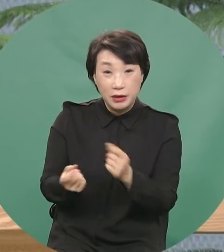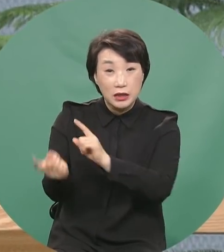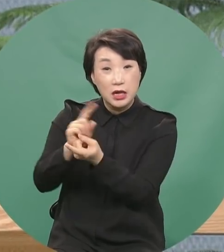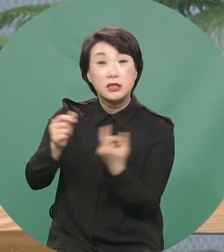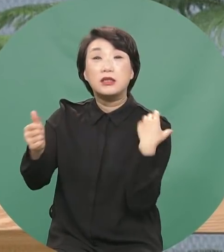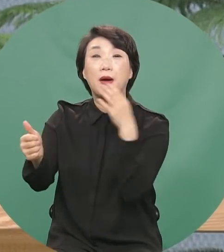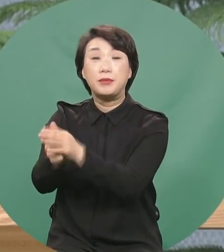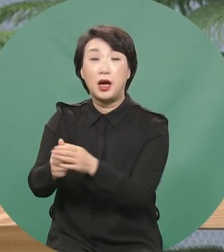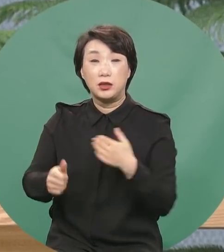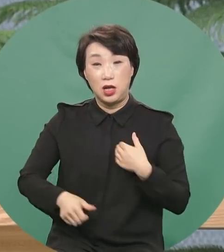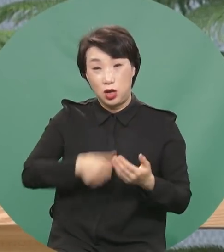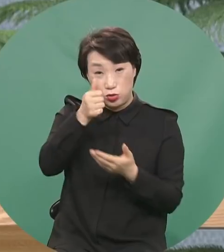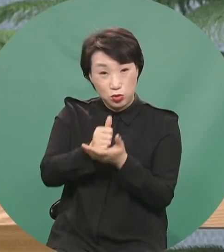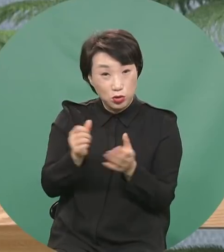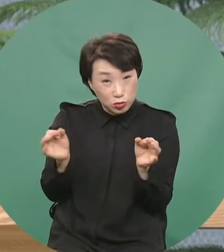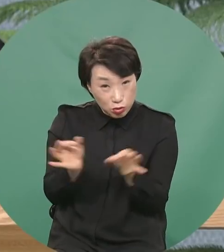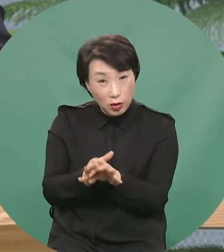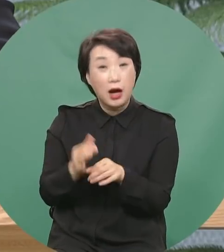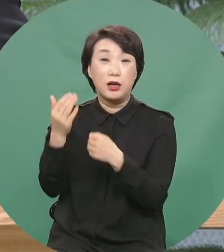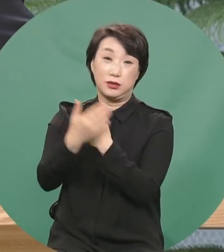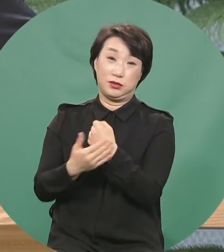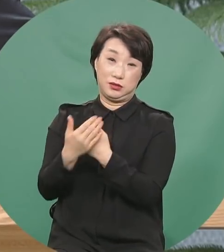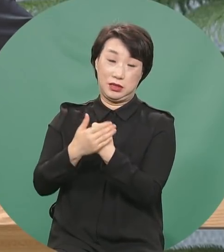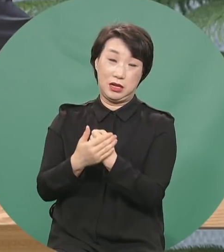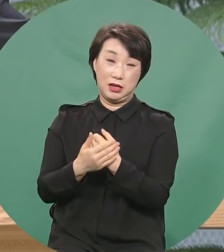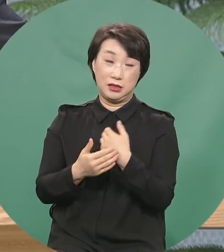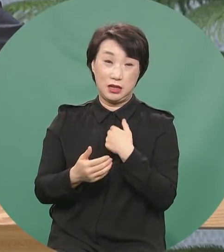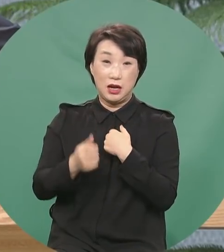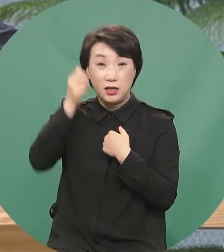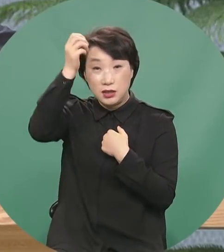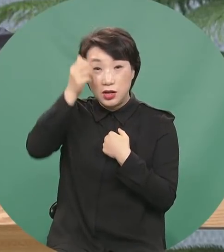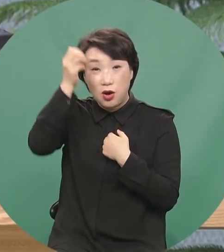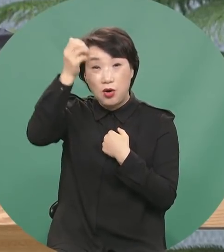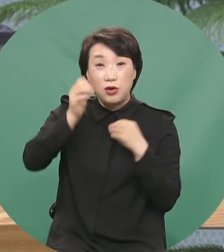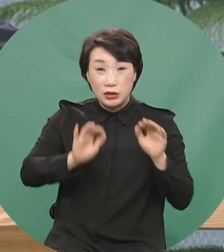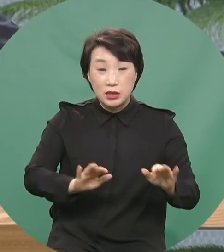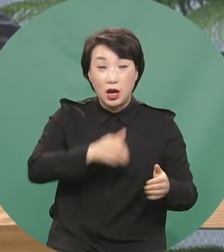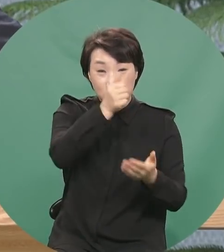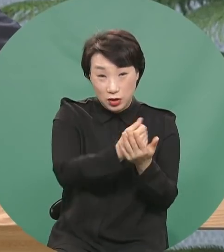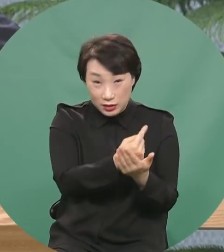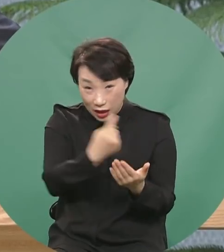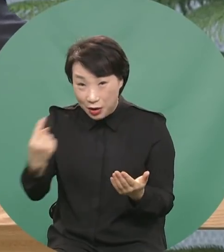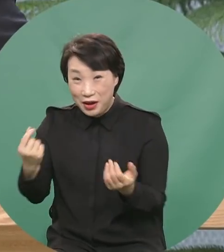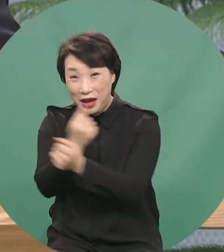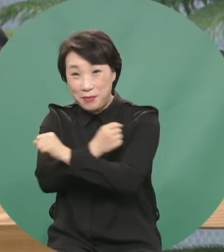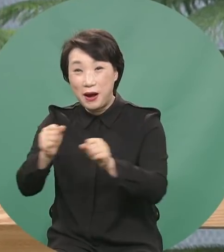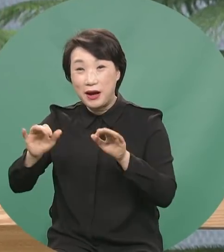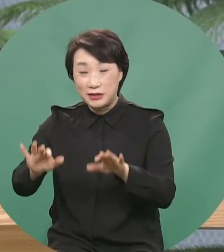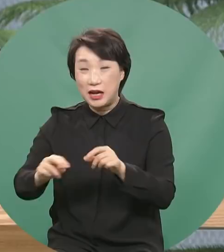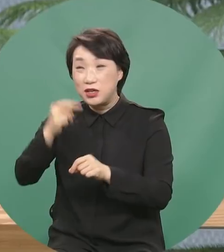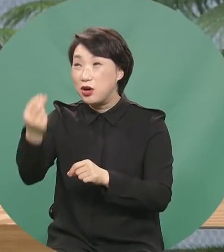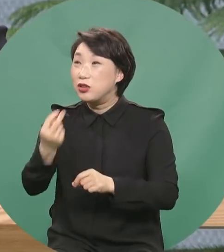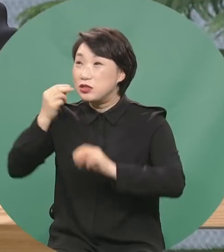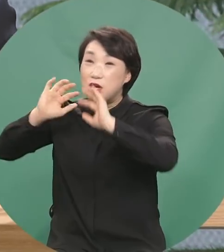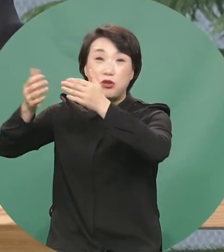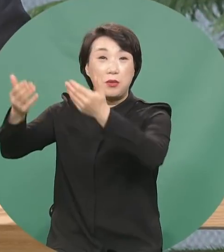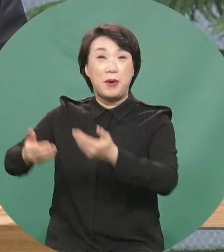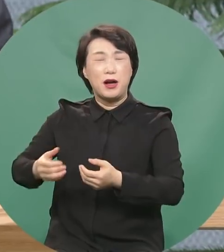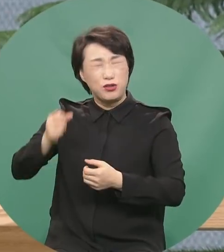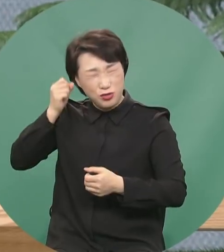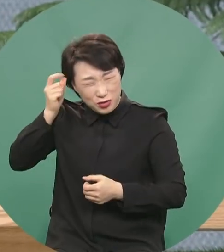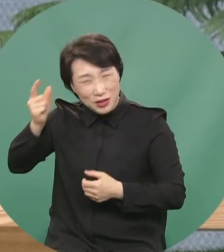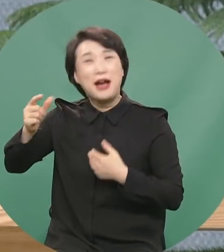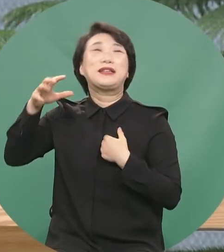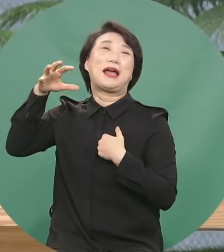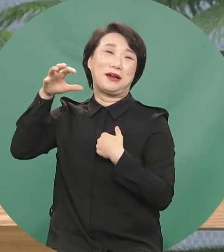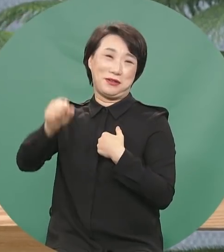속죄의 은혜요. 내 영혼에게는 죄에서 해방된 영생과 천국을 부여받는 위대한